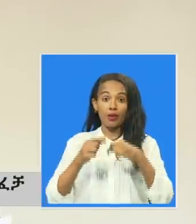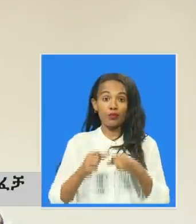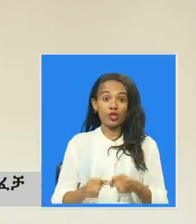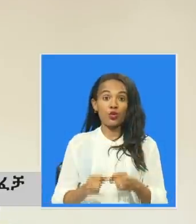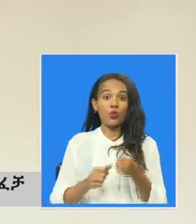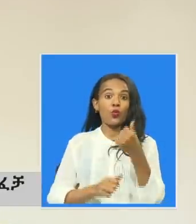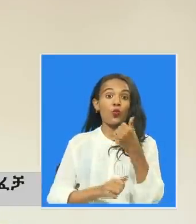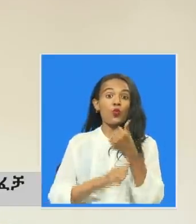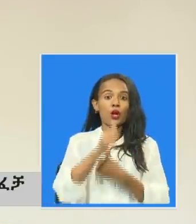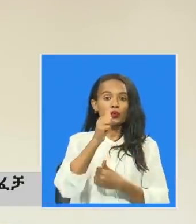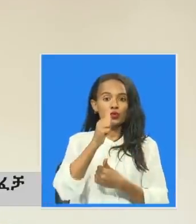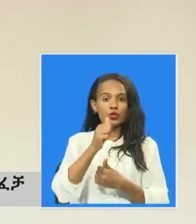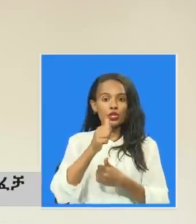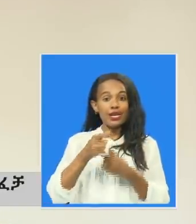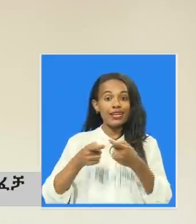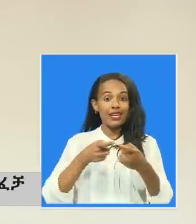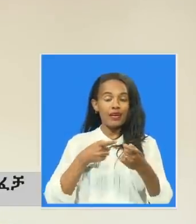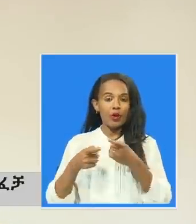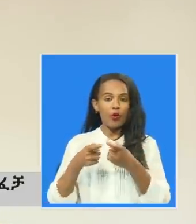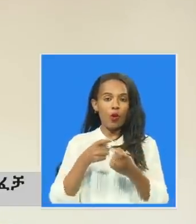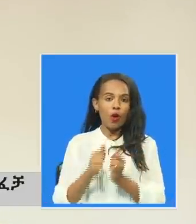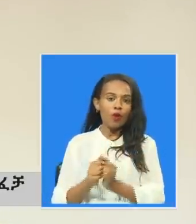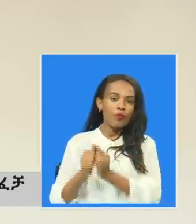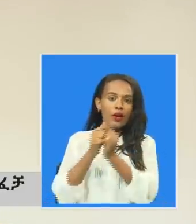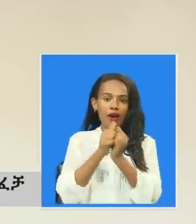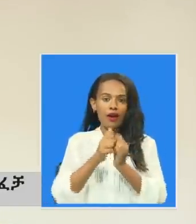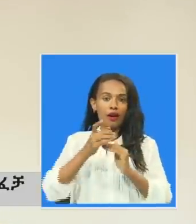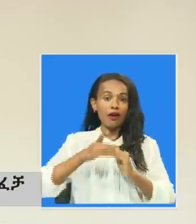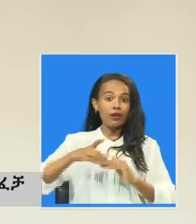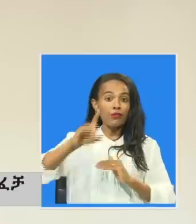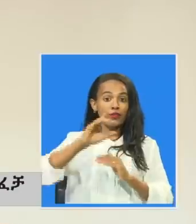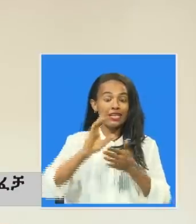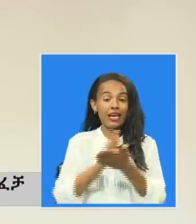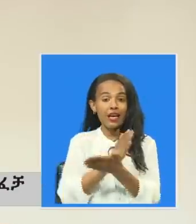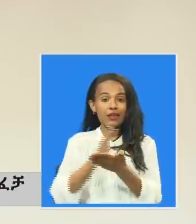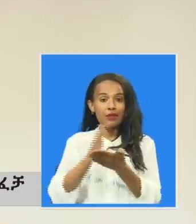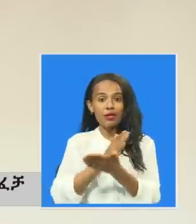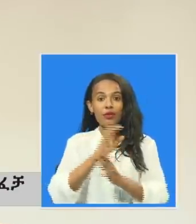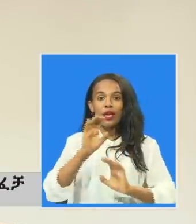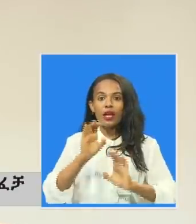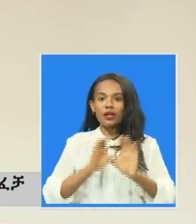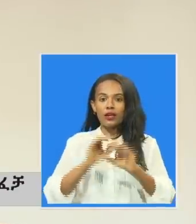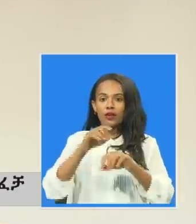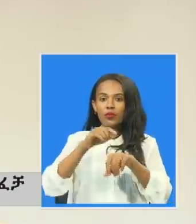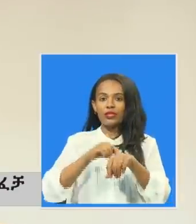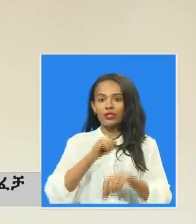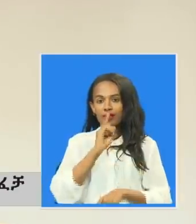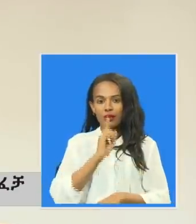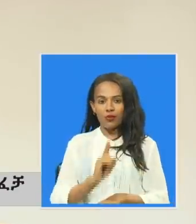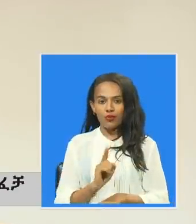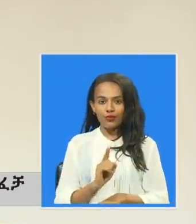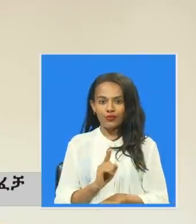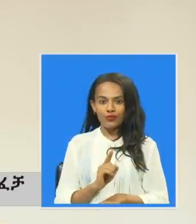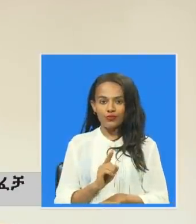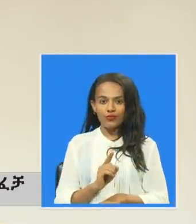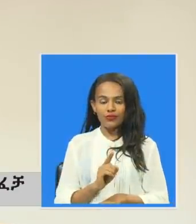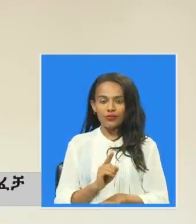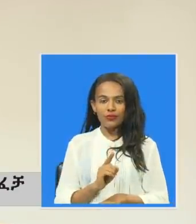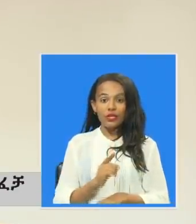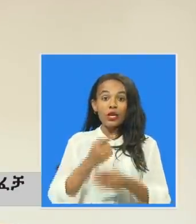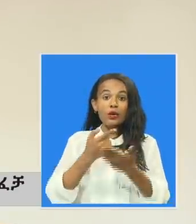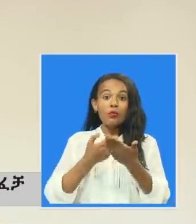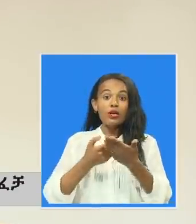የሚችሉ ጉዳቶችን ለመቋቋም በጋራ ከፍተኛ ርብርብ ያደረግንበት ጊዜ ነበር።